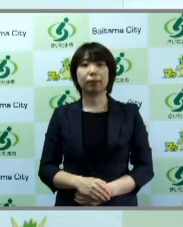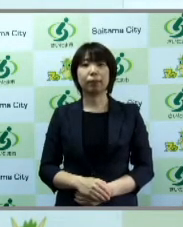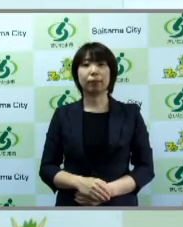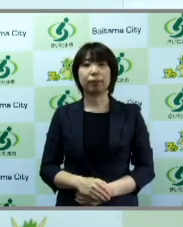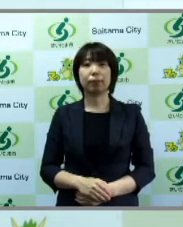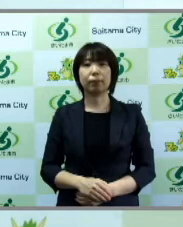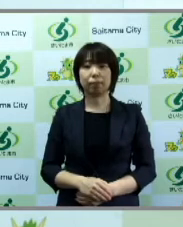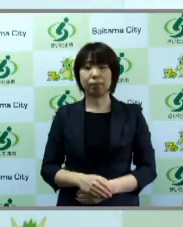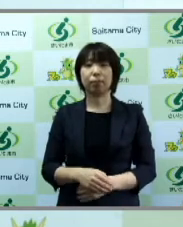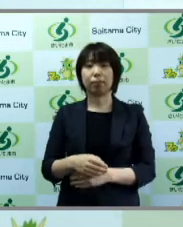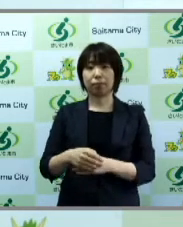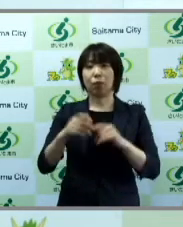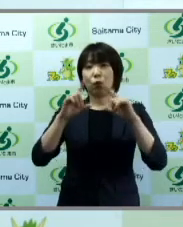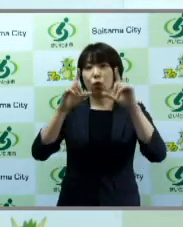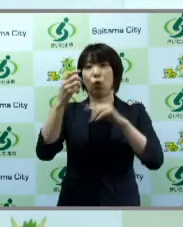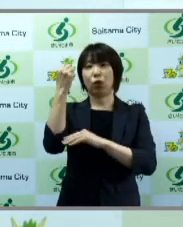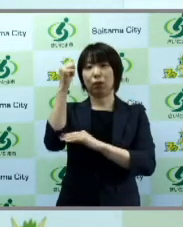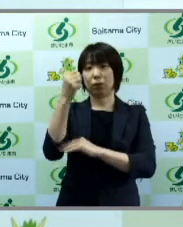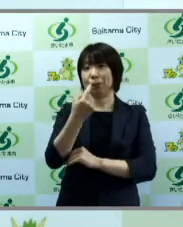東京新聞です。